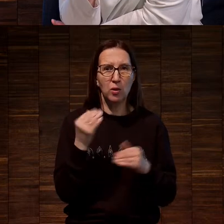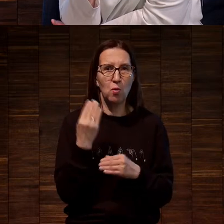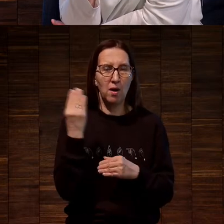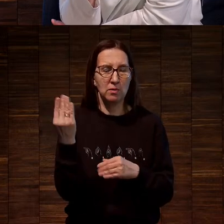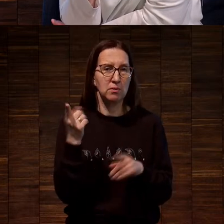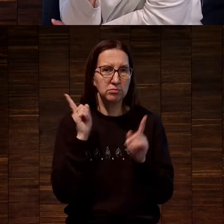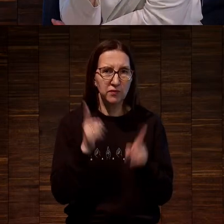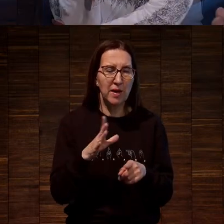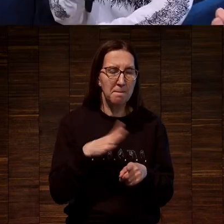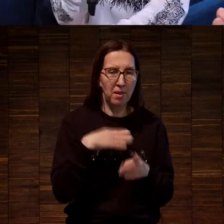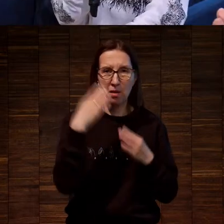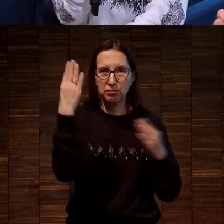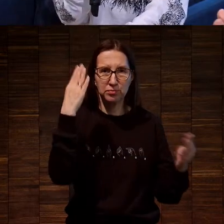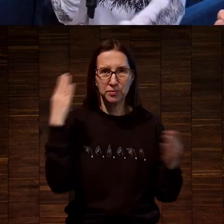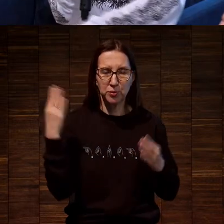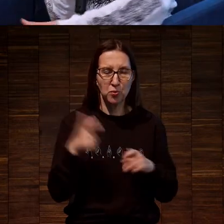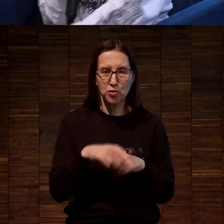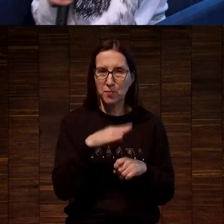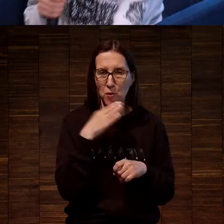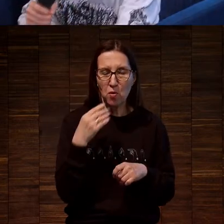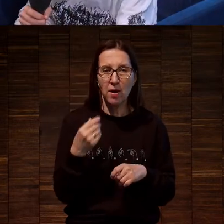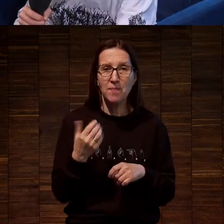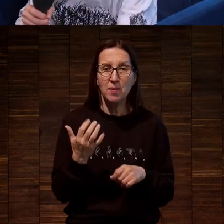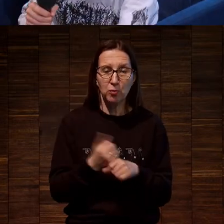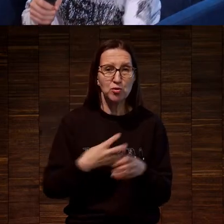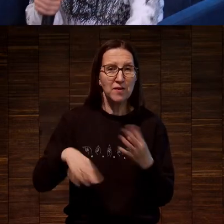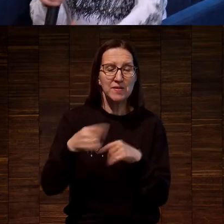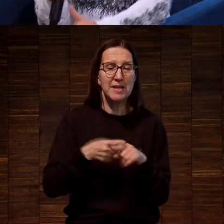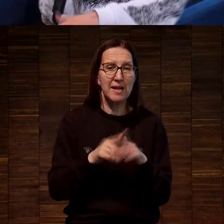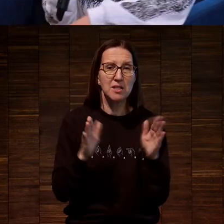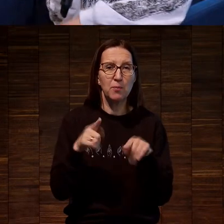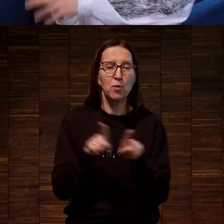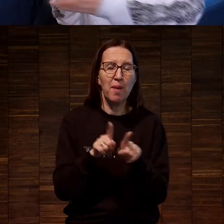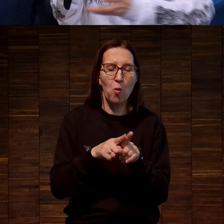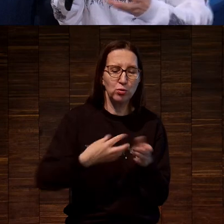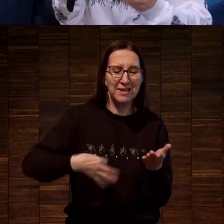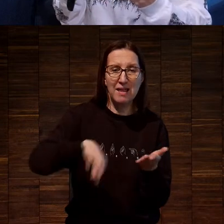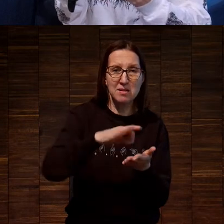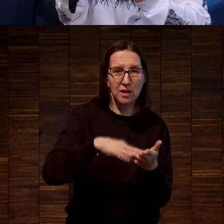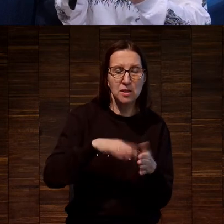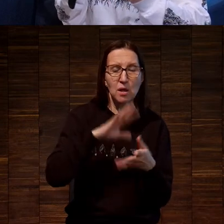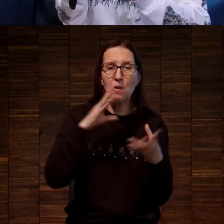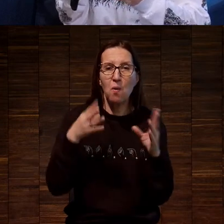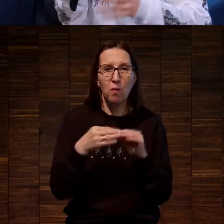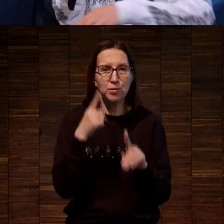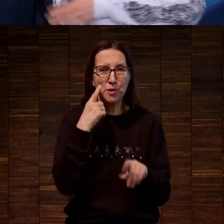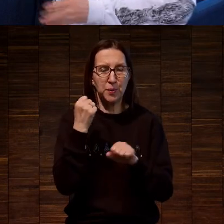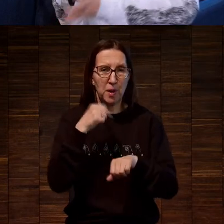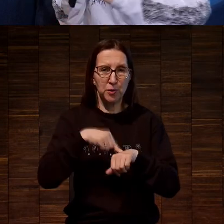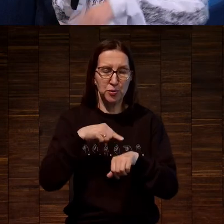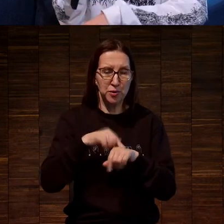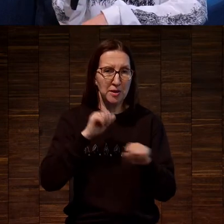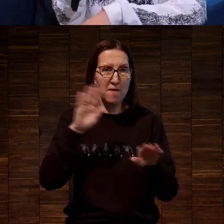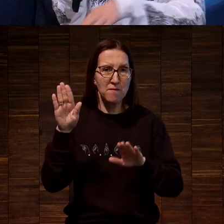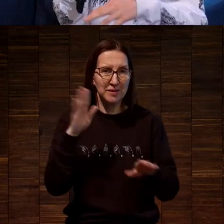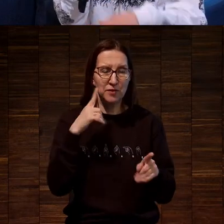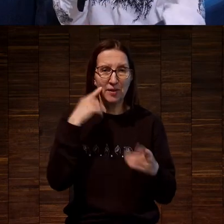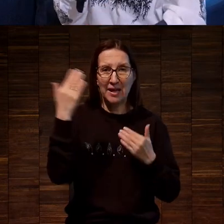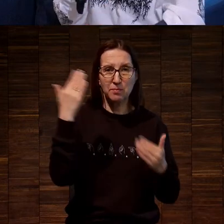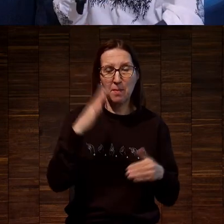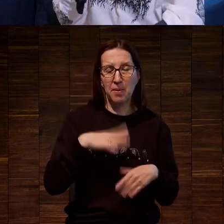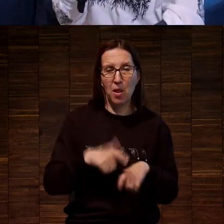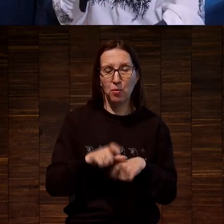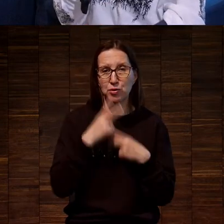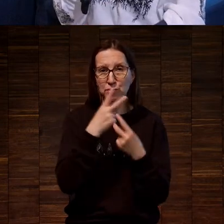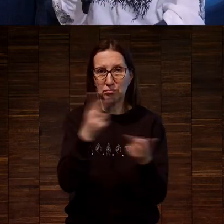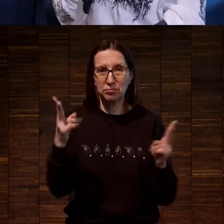Там действительно было, ну, да. Несмотря на то, что все эти работы похожи на эскизы, на общее ощущение от выставки, ну, от экспозиции было